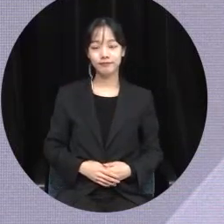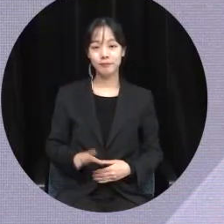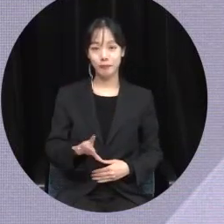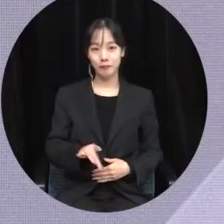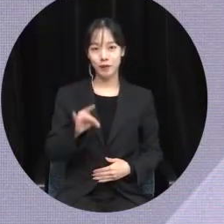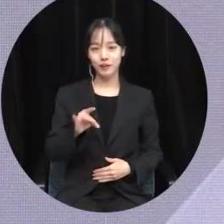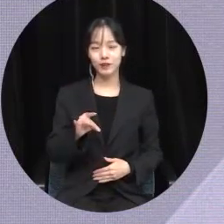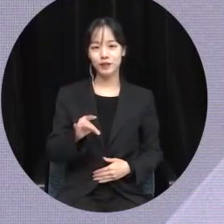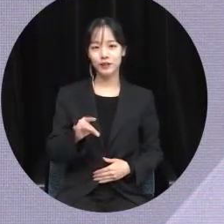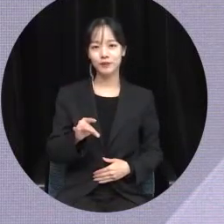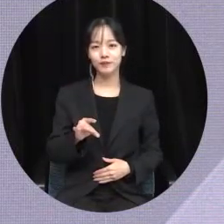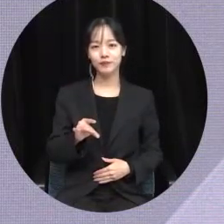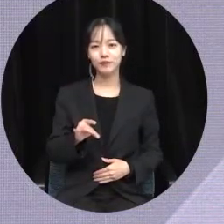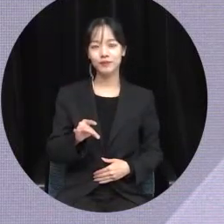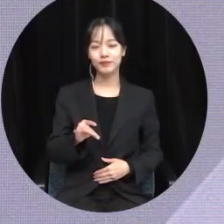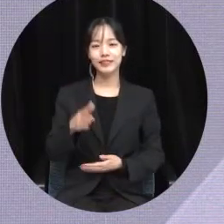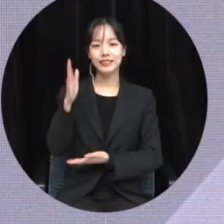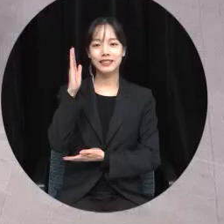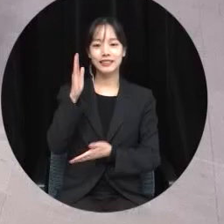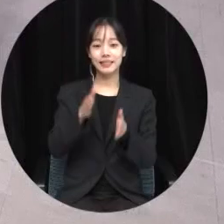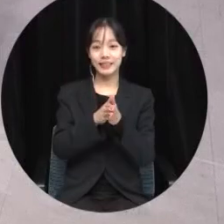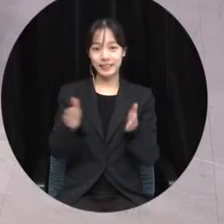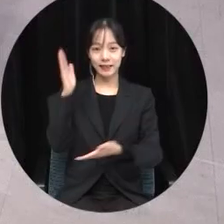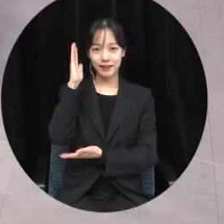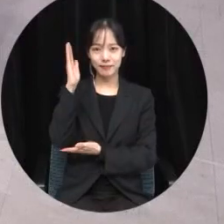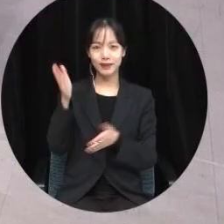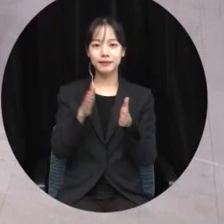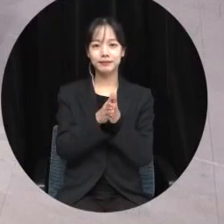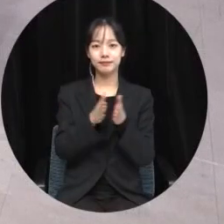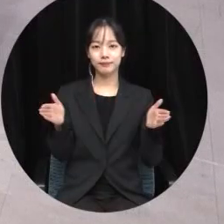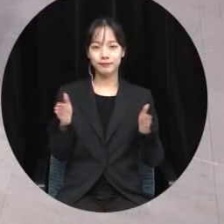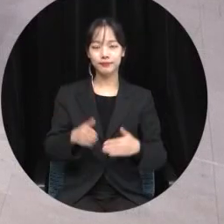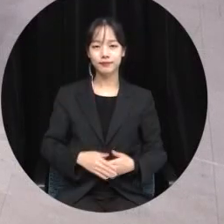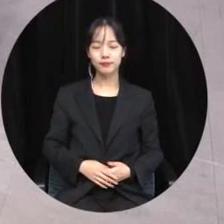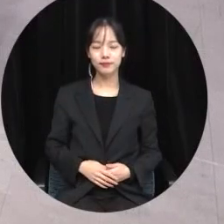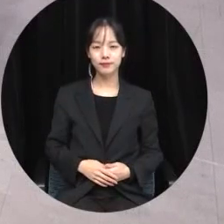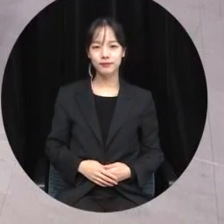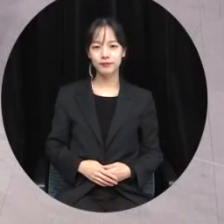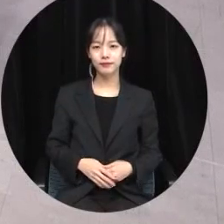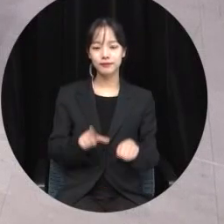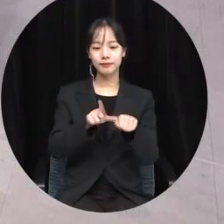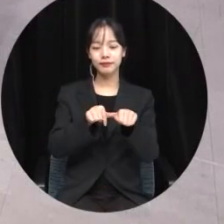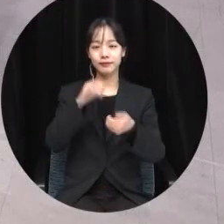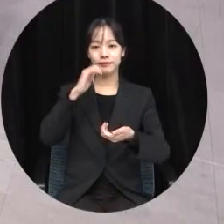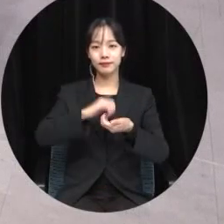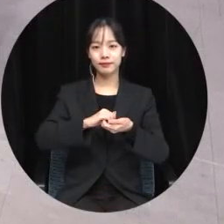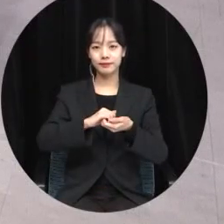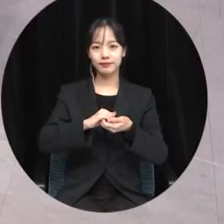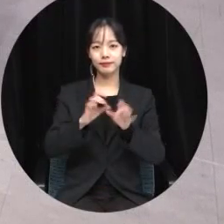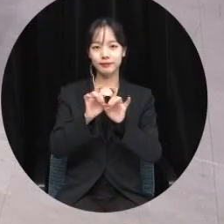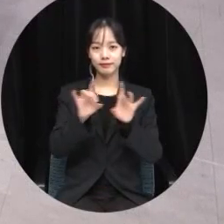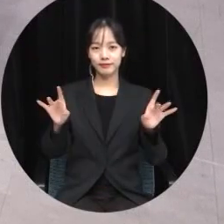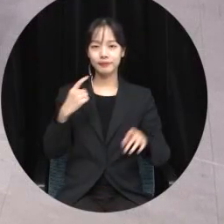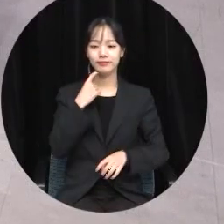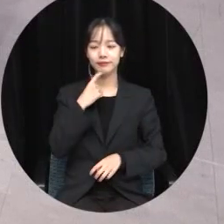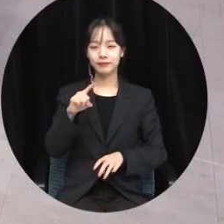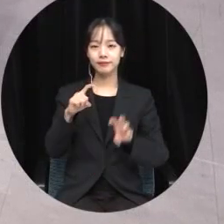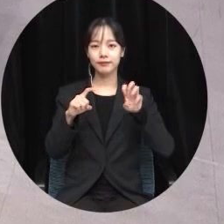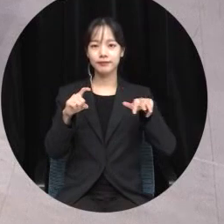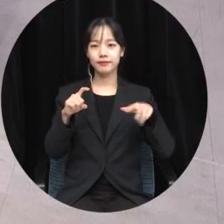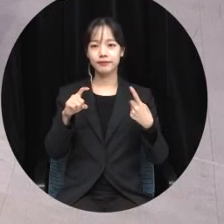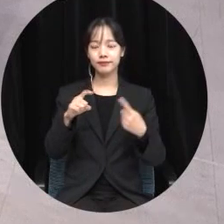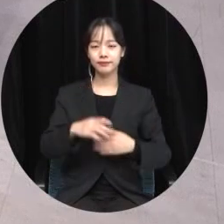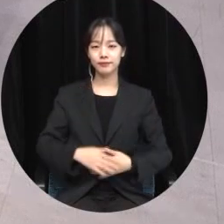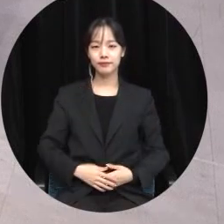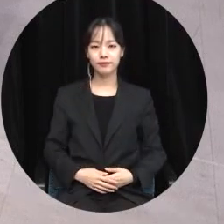각 후보의 시작 발언부터 들어보도록 하겠습니다. 제한 시간은 후보당 1분